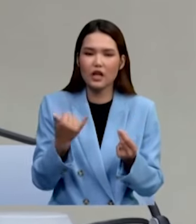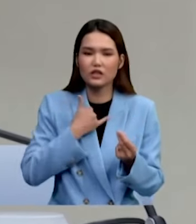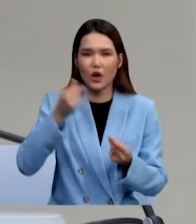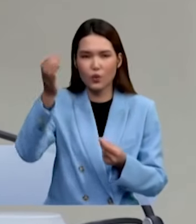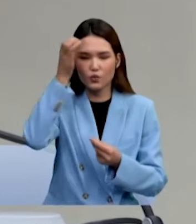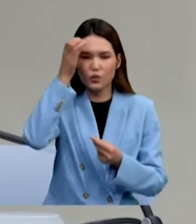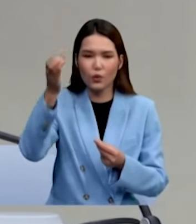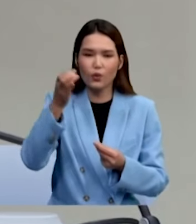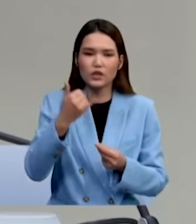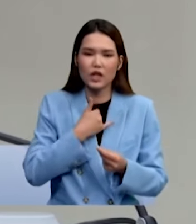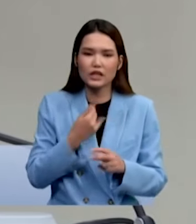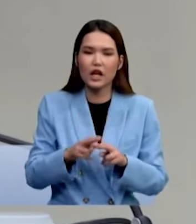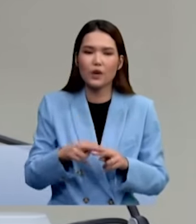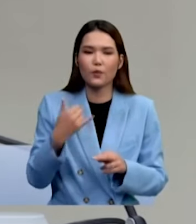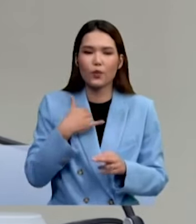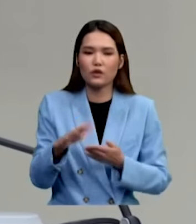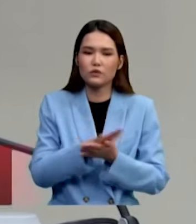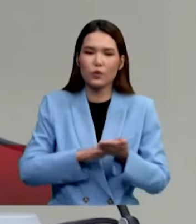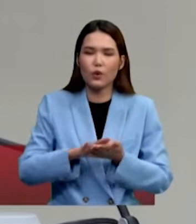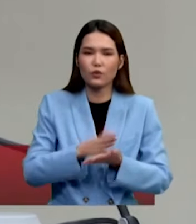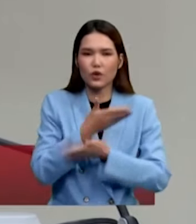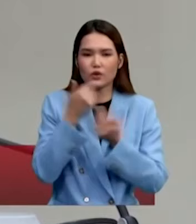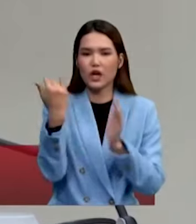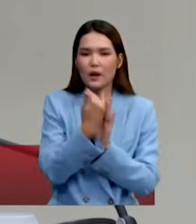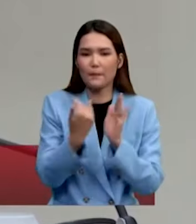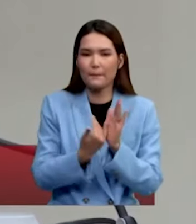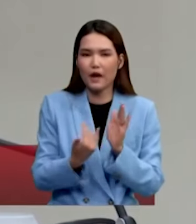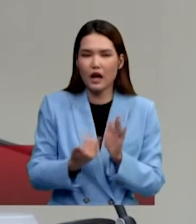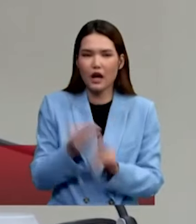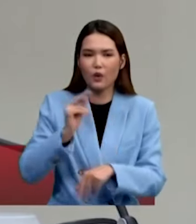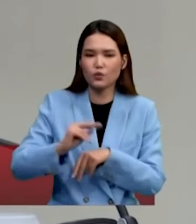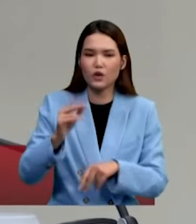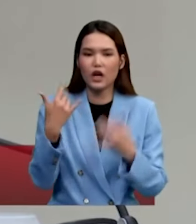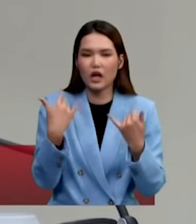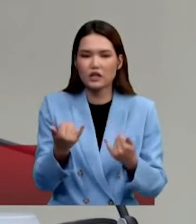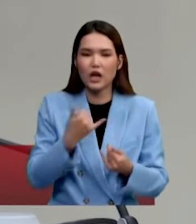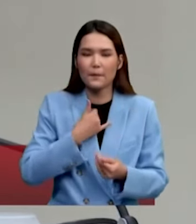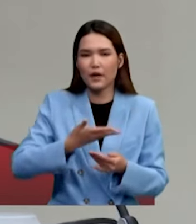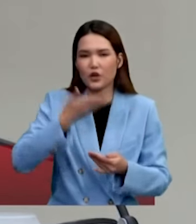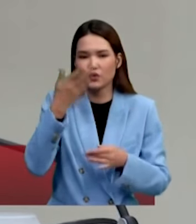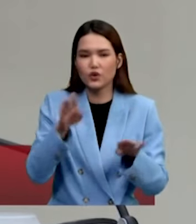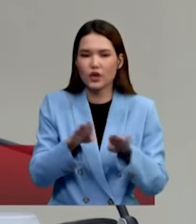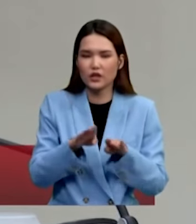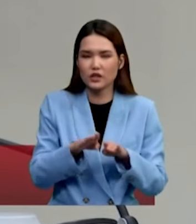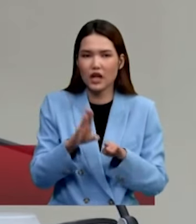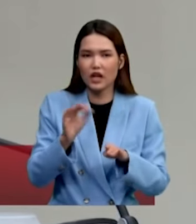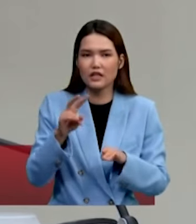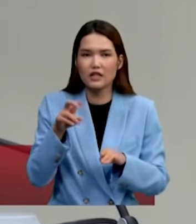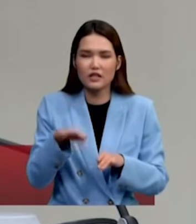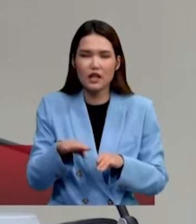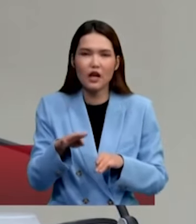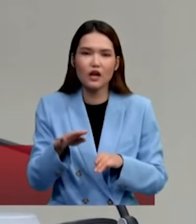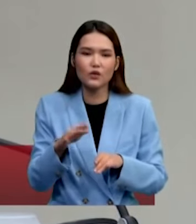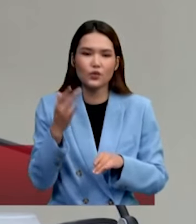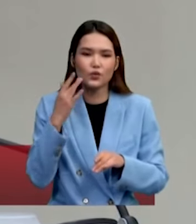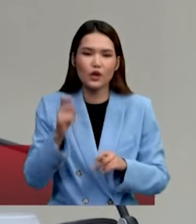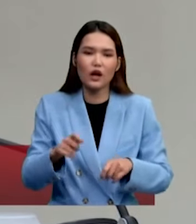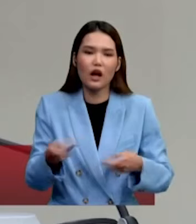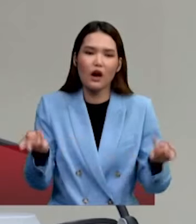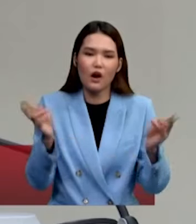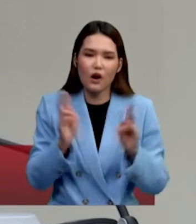ученых, но при этом у нас вообще совершенно нет программы по привлечению. Вот часто мы читаем статьи Tengri News. Наш казахстанец там